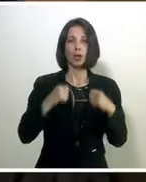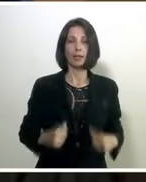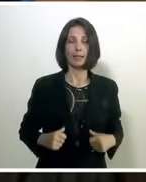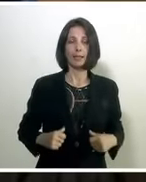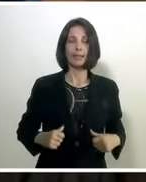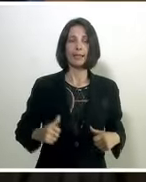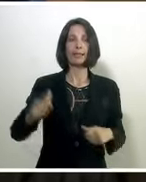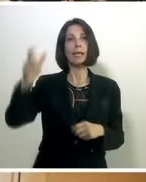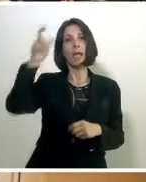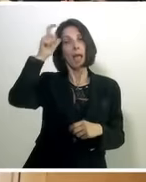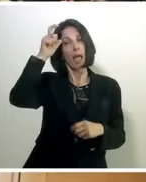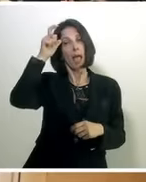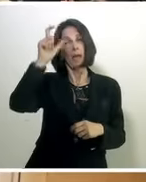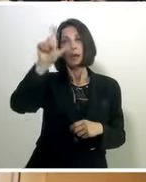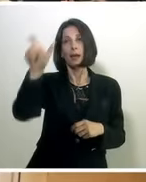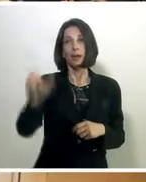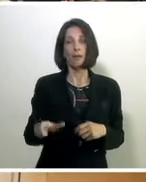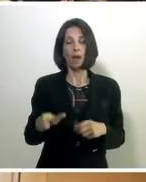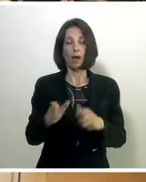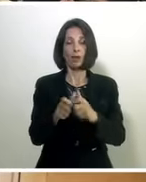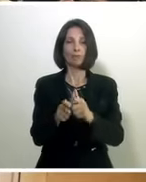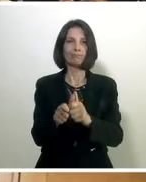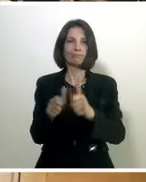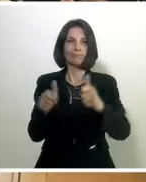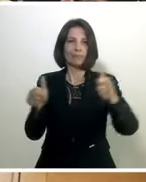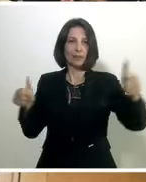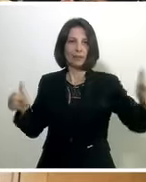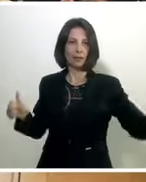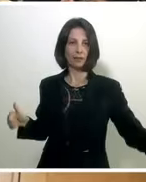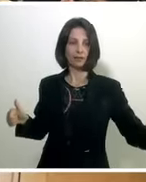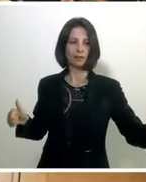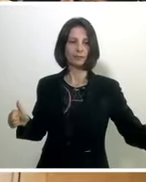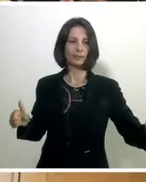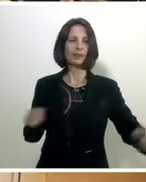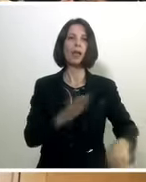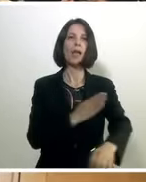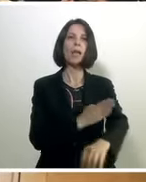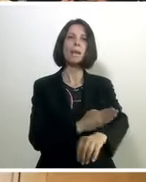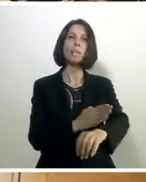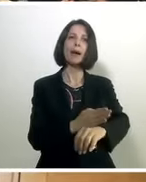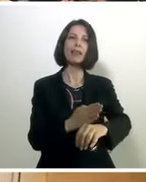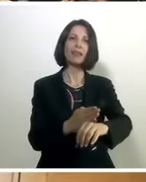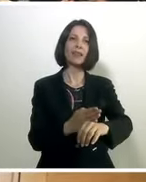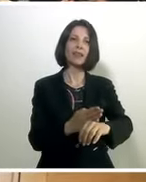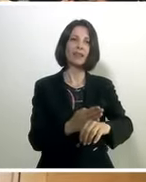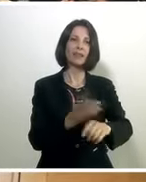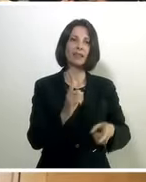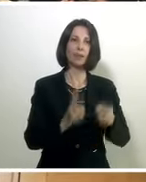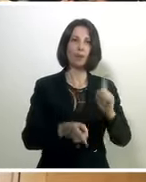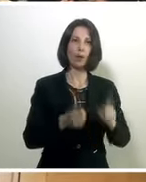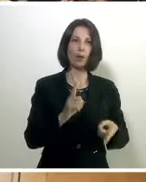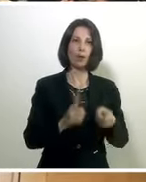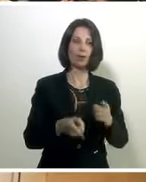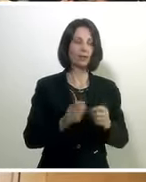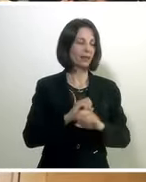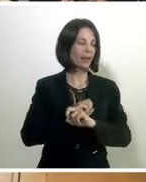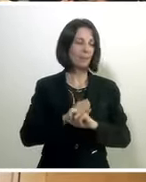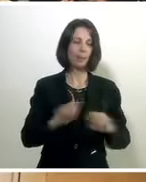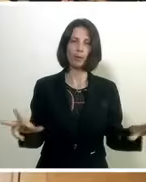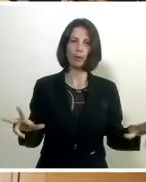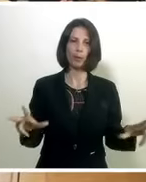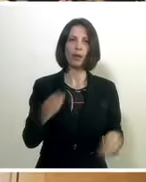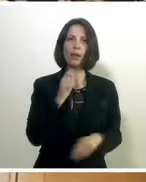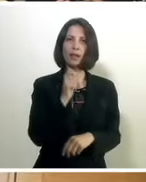avrebbe comportato i partiti non fanno più politica avvertiva in un'intervista del 1981